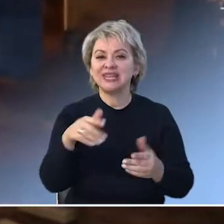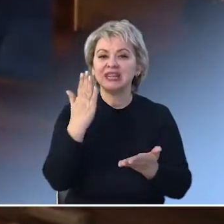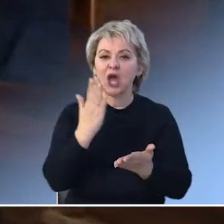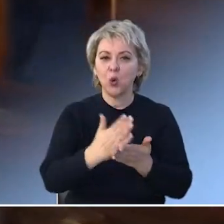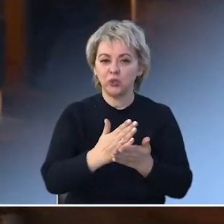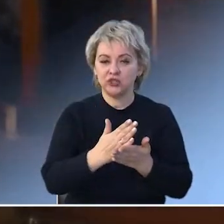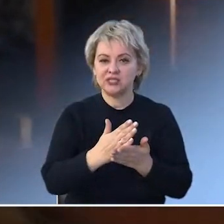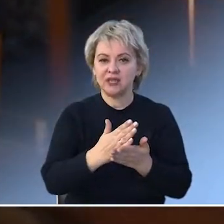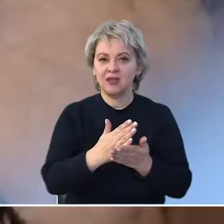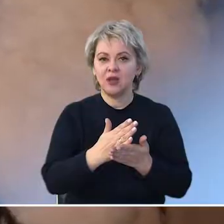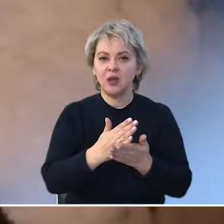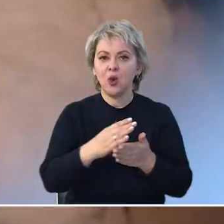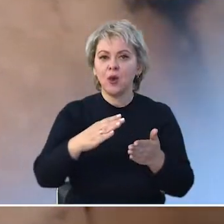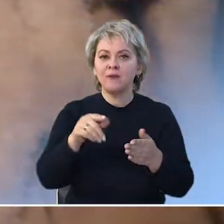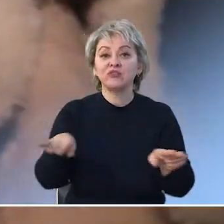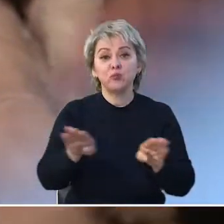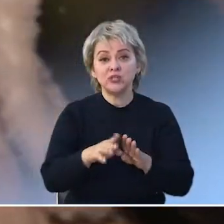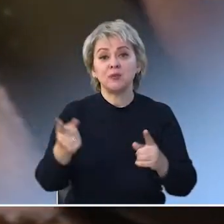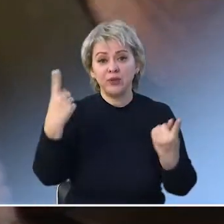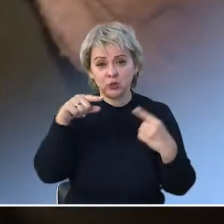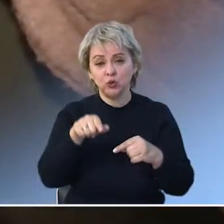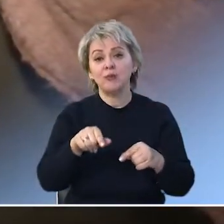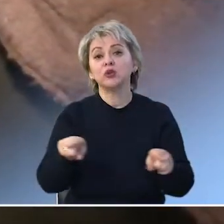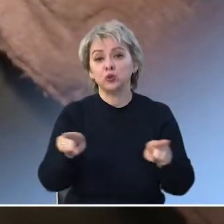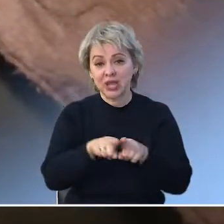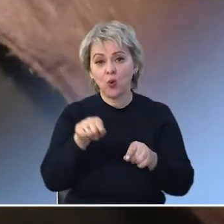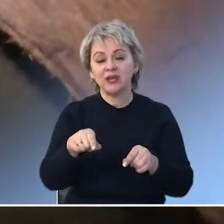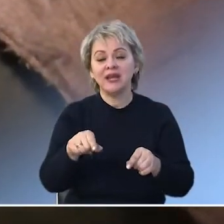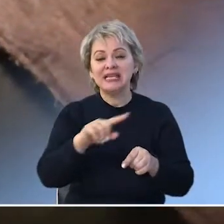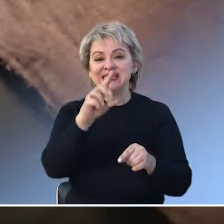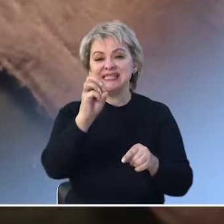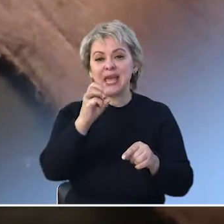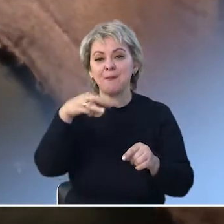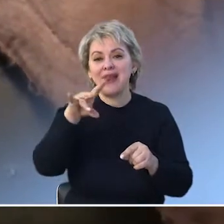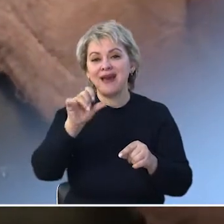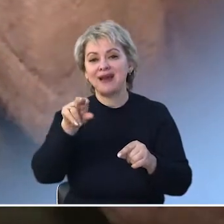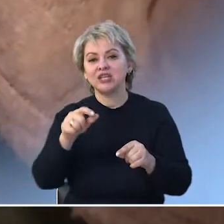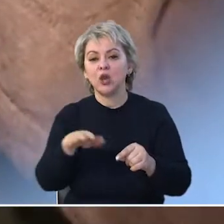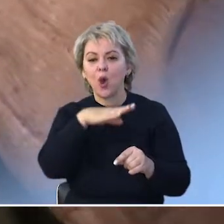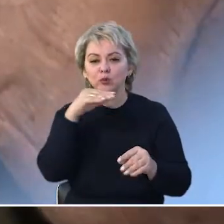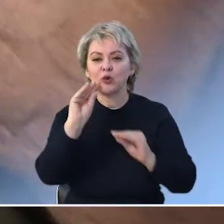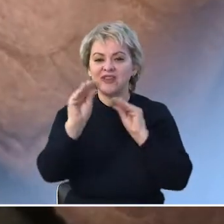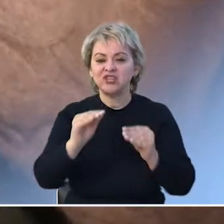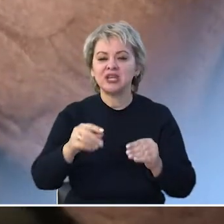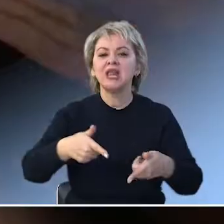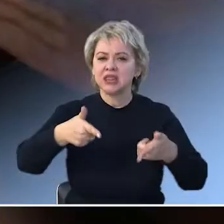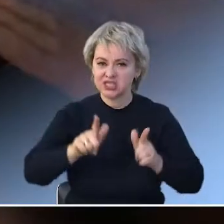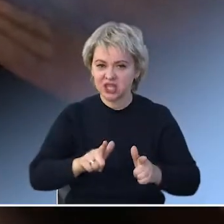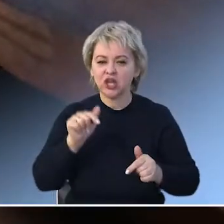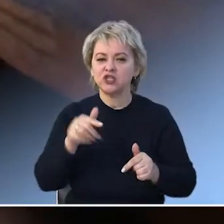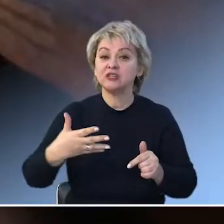ты находишься пусть в импровизированной, но вот такой вот землянке. Кстати, многие вещи настоящие,